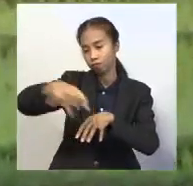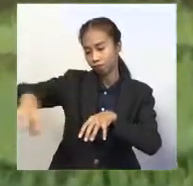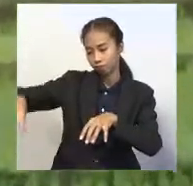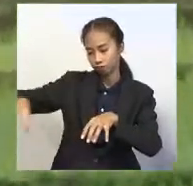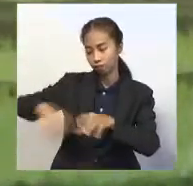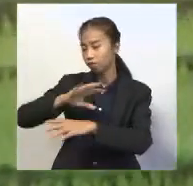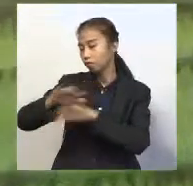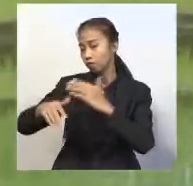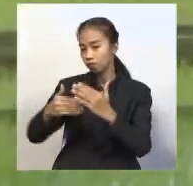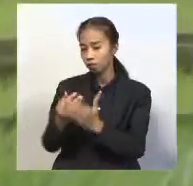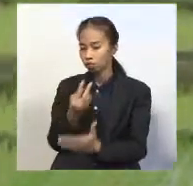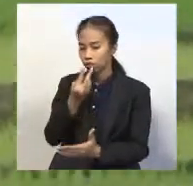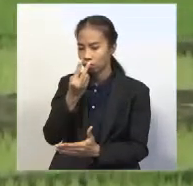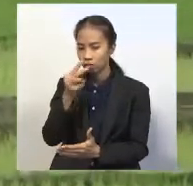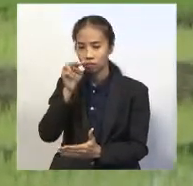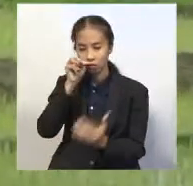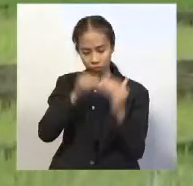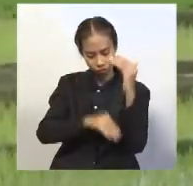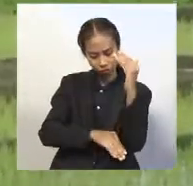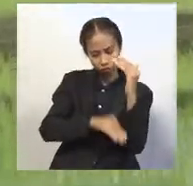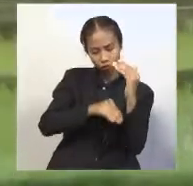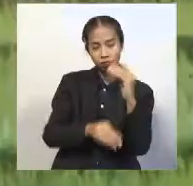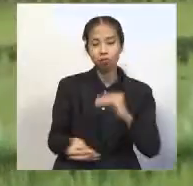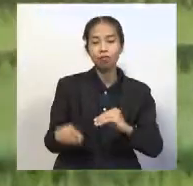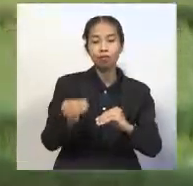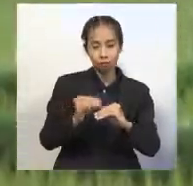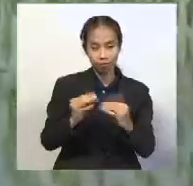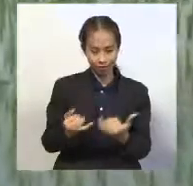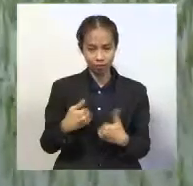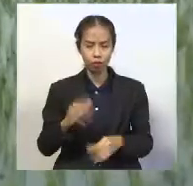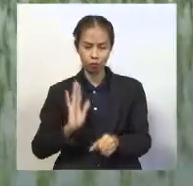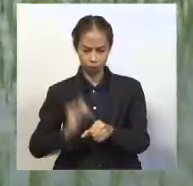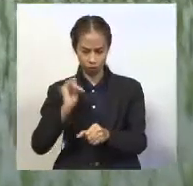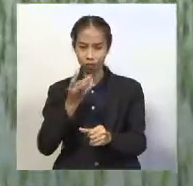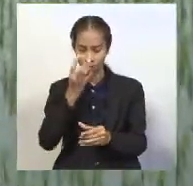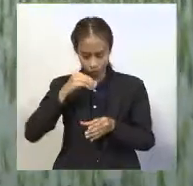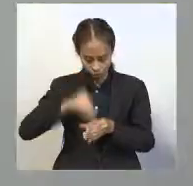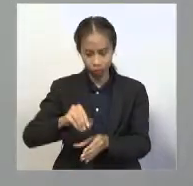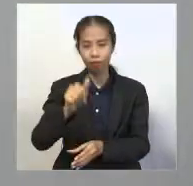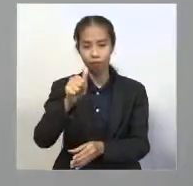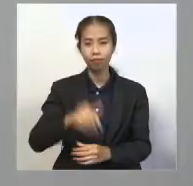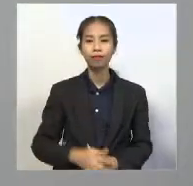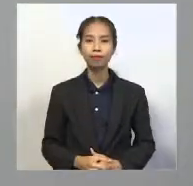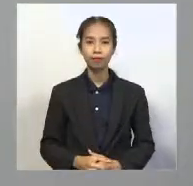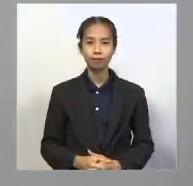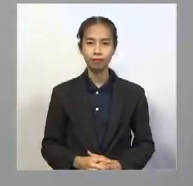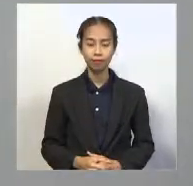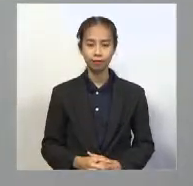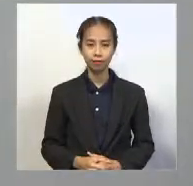ประทานทุกแห่งมีปริมาณน้ำเพิ่มมากขึ้นและเพียงพอต่อการทำนาครับ